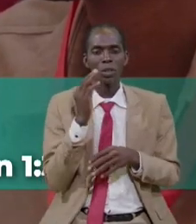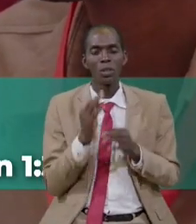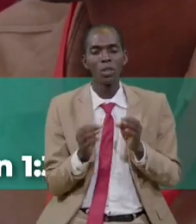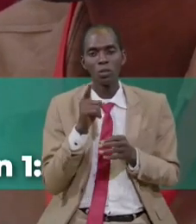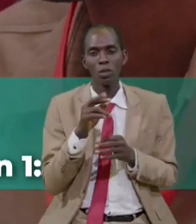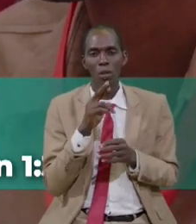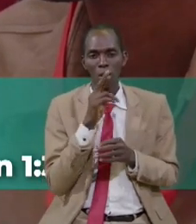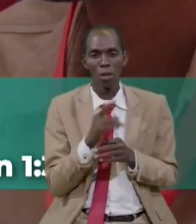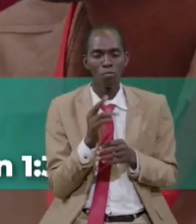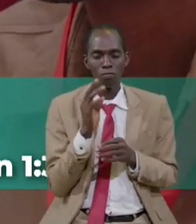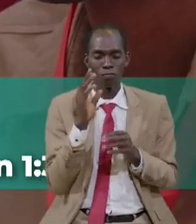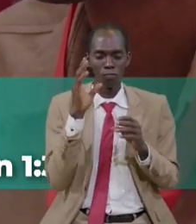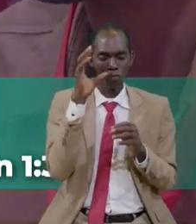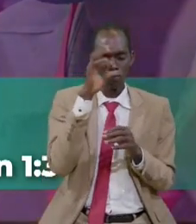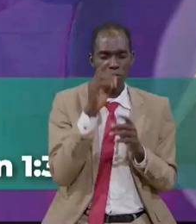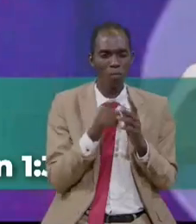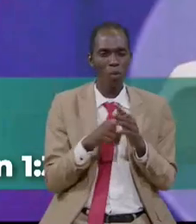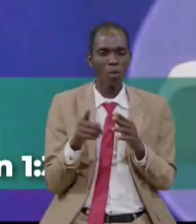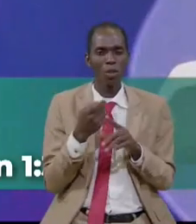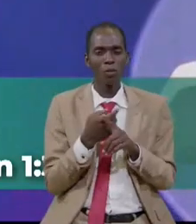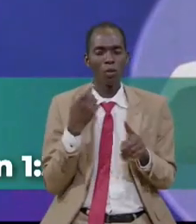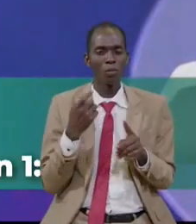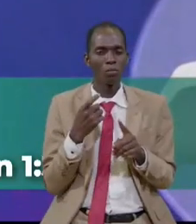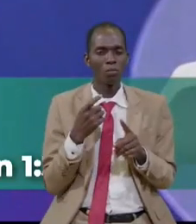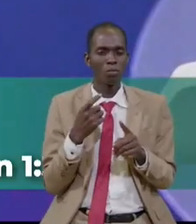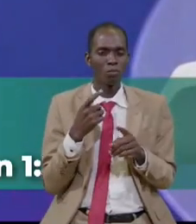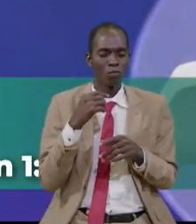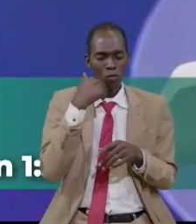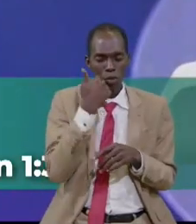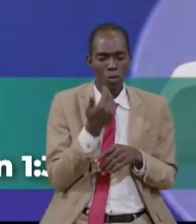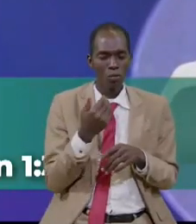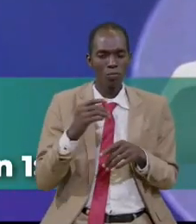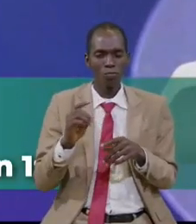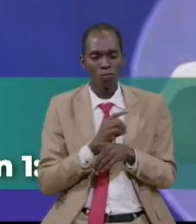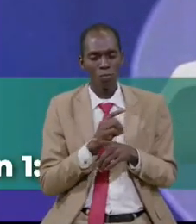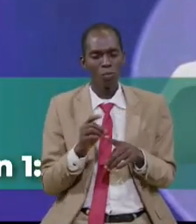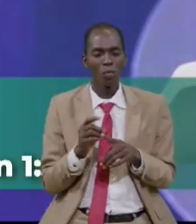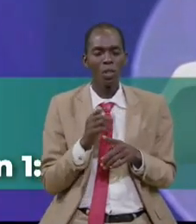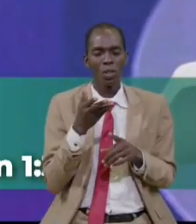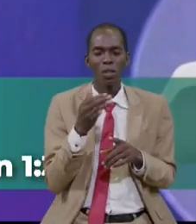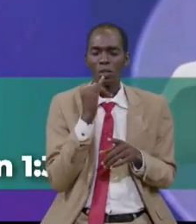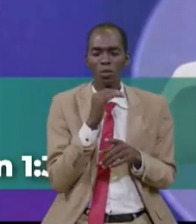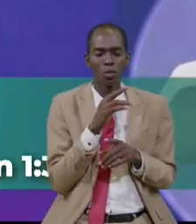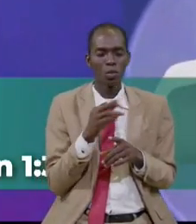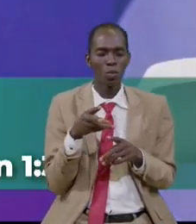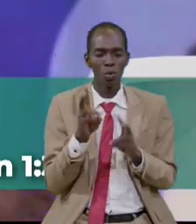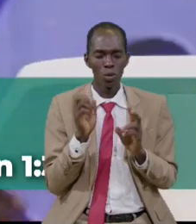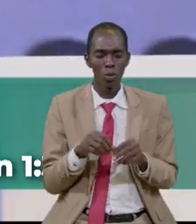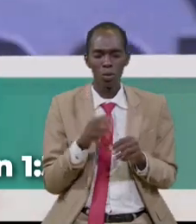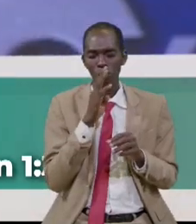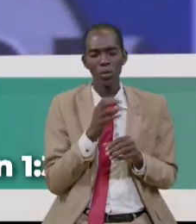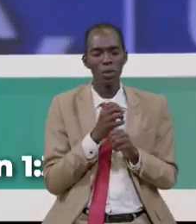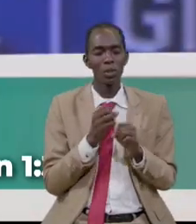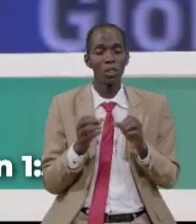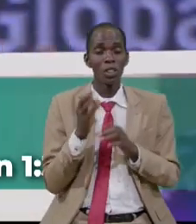n'est pas possible que tu sois sanctifié. Si tu feintes les opprobres, si tu feintes les insultes du monde, si tu